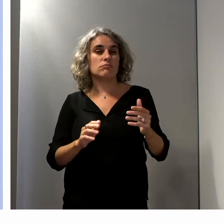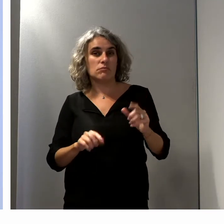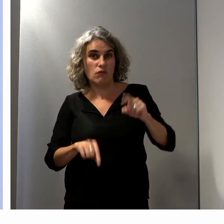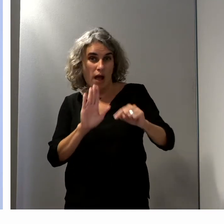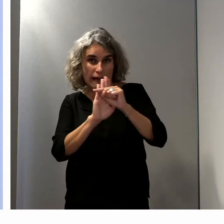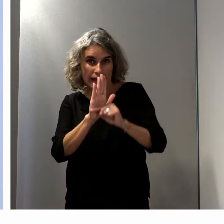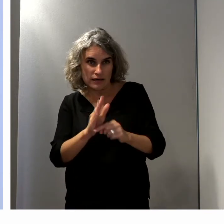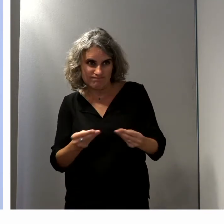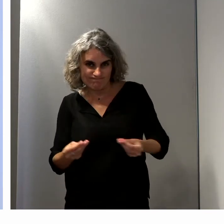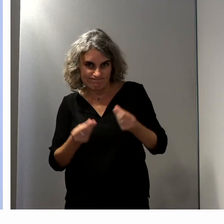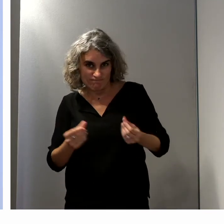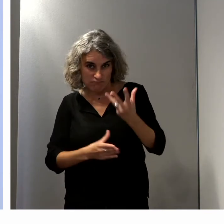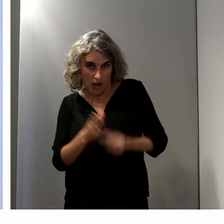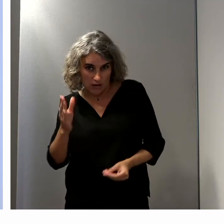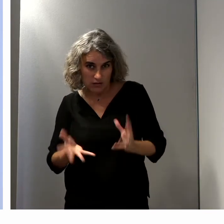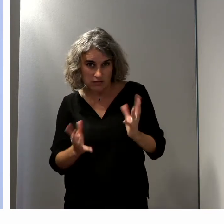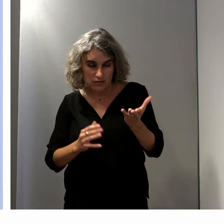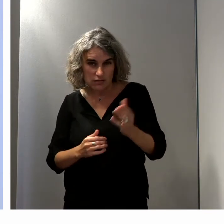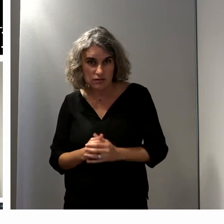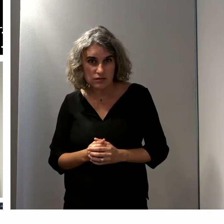nécessairement suffisantes, Mayanne.